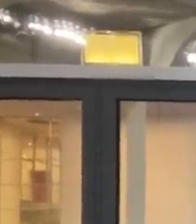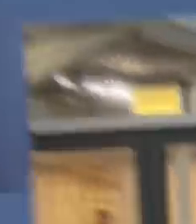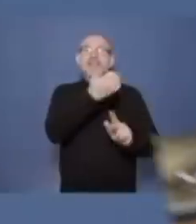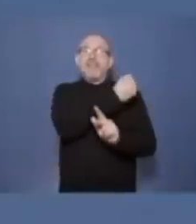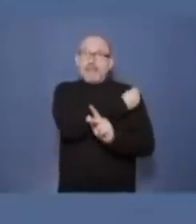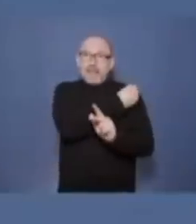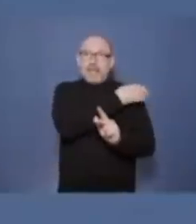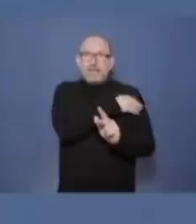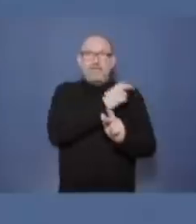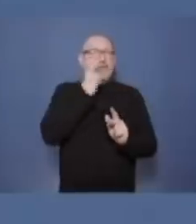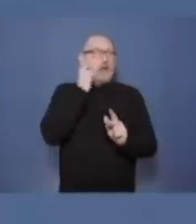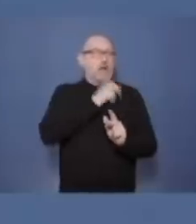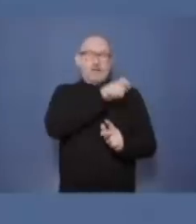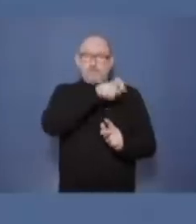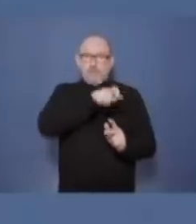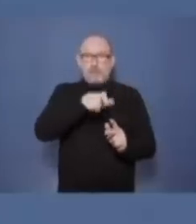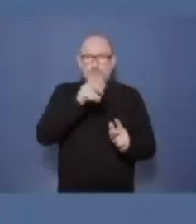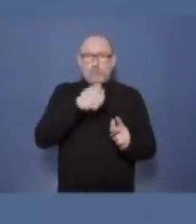an.